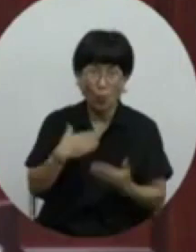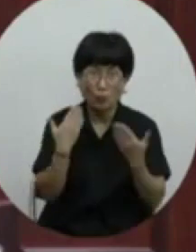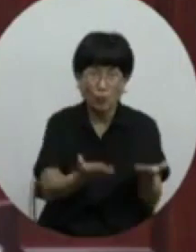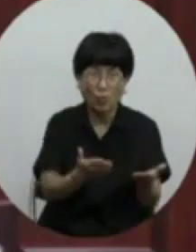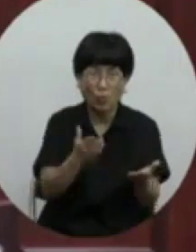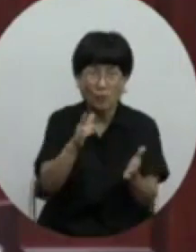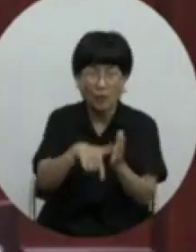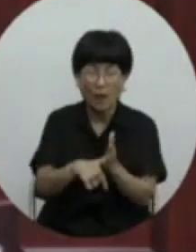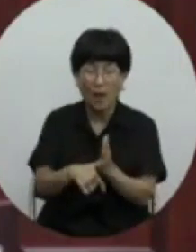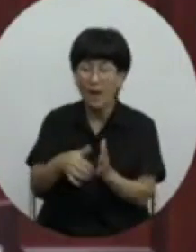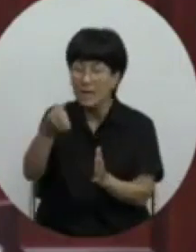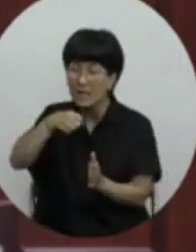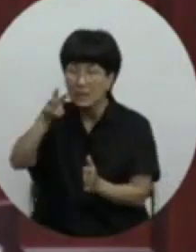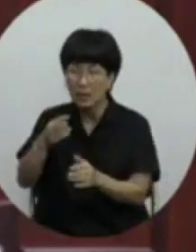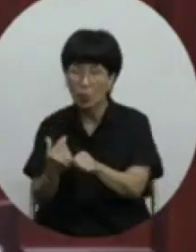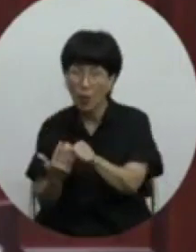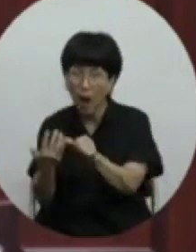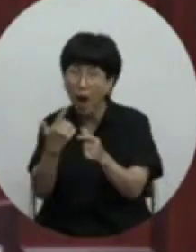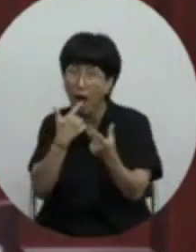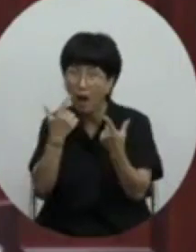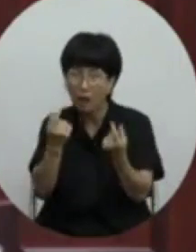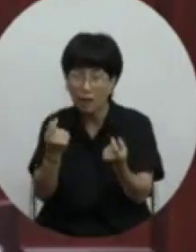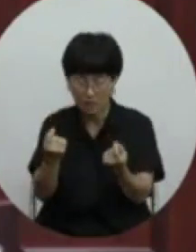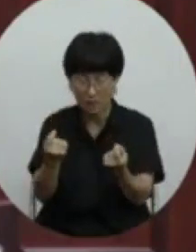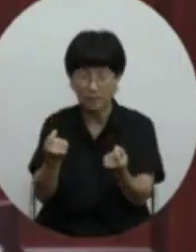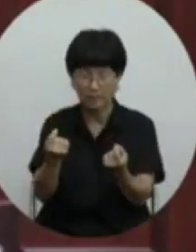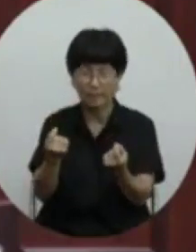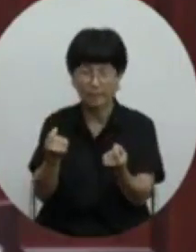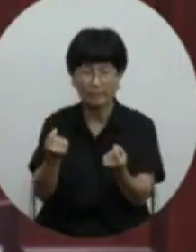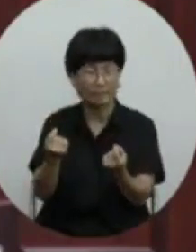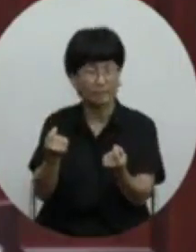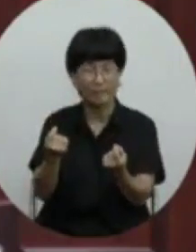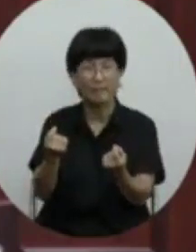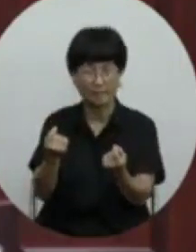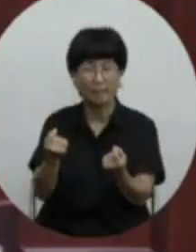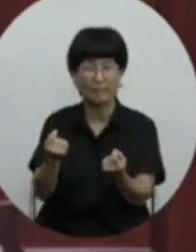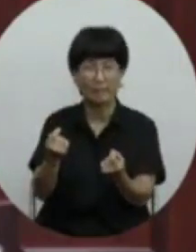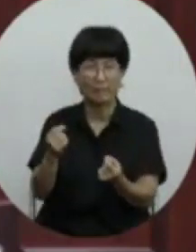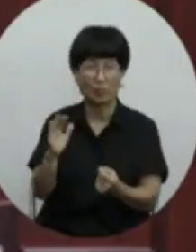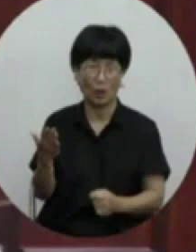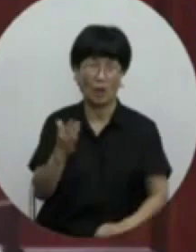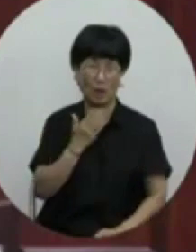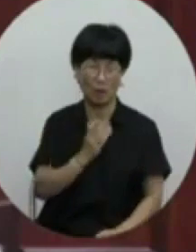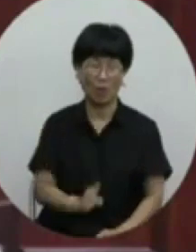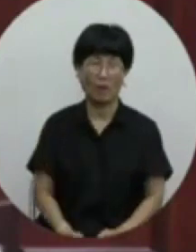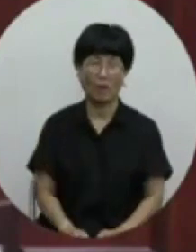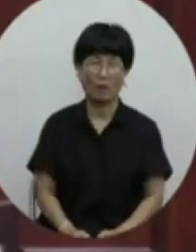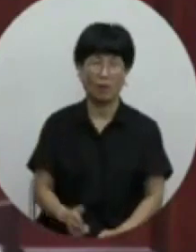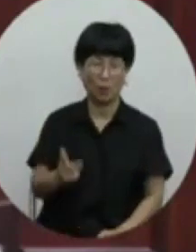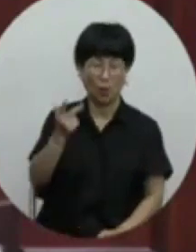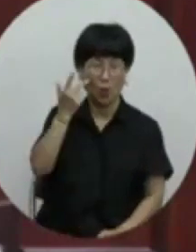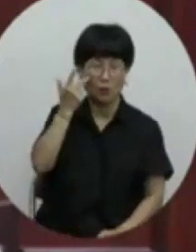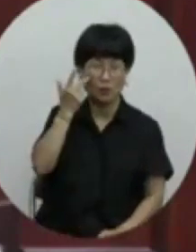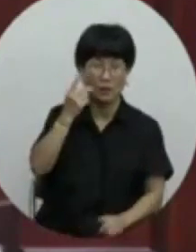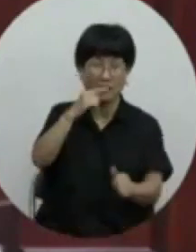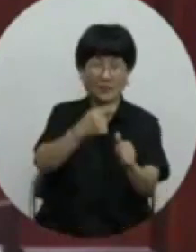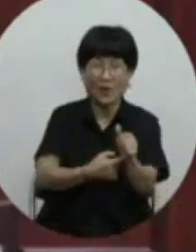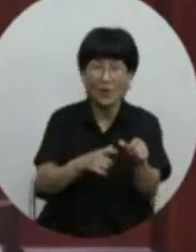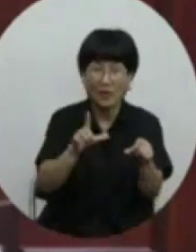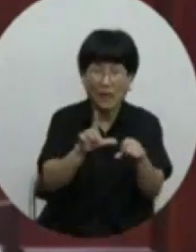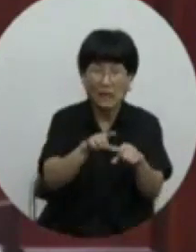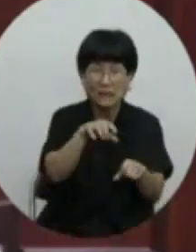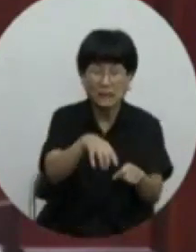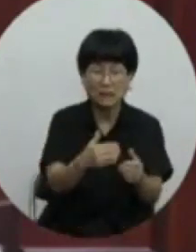이천 화장장의 경우처럼 멈추게 될 수밖에 없다고 생각합니다. 여주 천연가스 발전소가